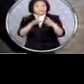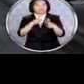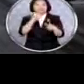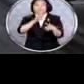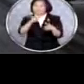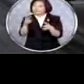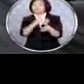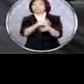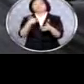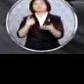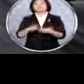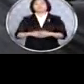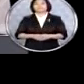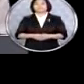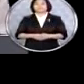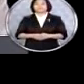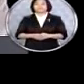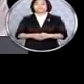信心。